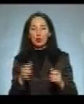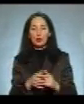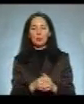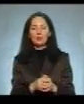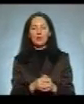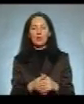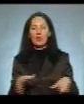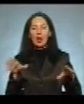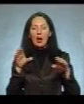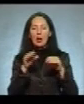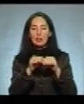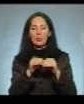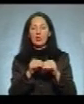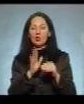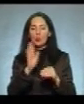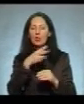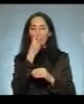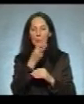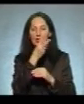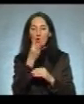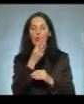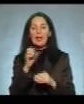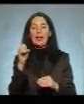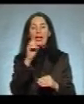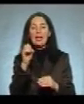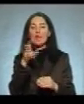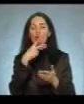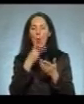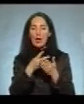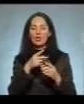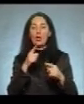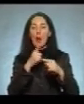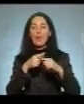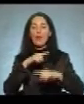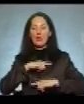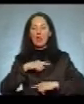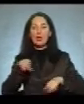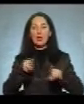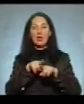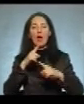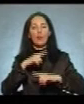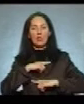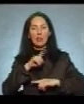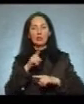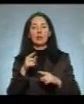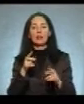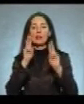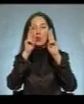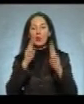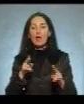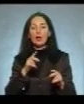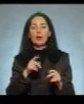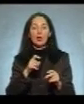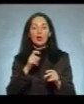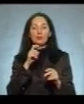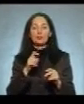зможуть. Суспільне збирається транслювати Євробачення, півфінали і фінал. І за правилами Суспільне не має права втручатися